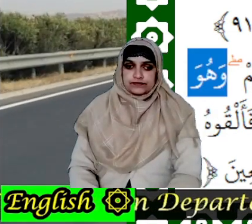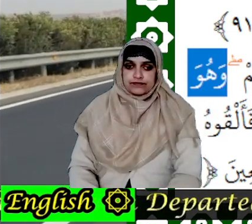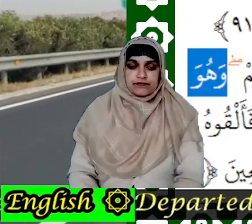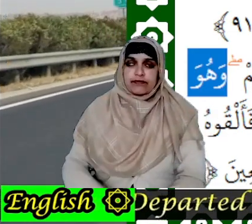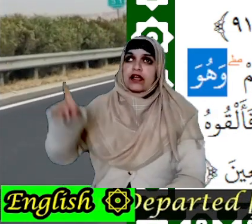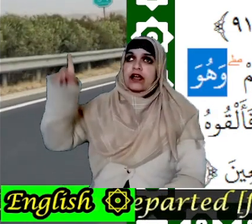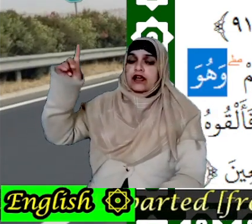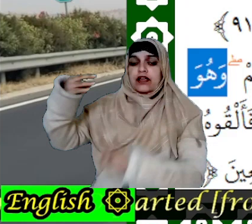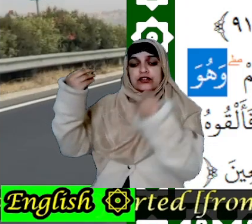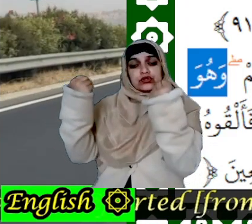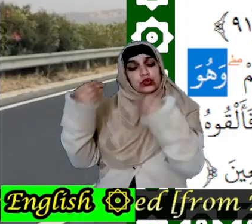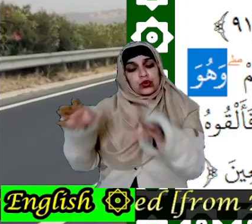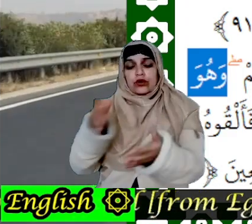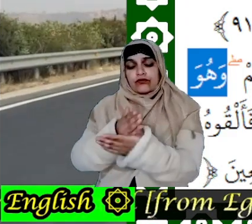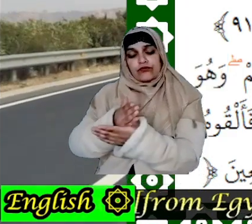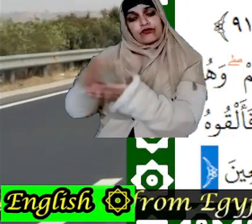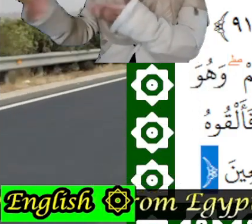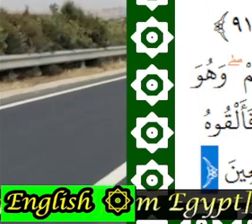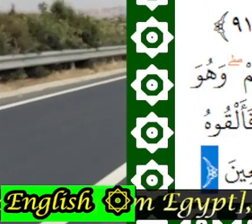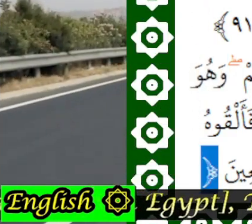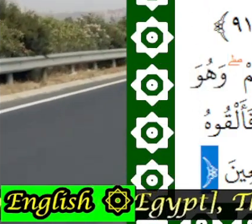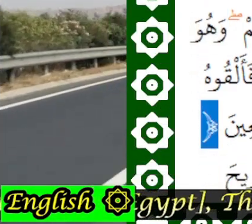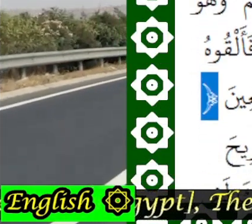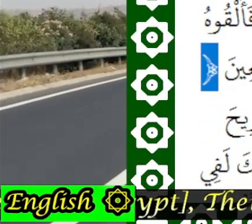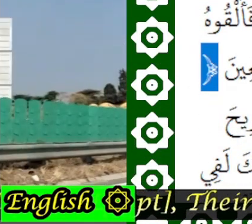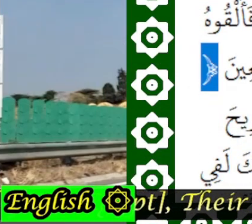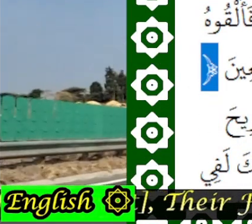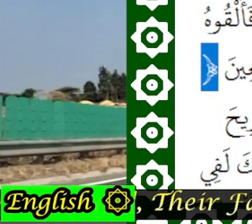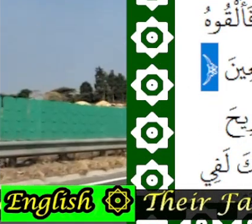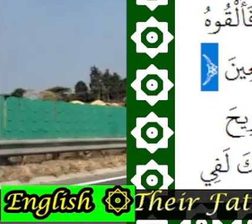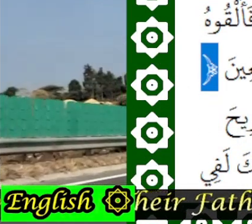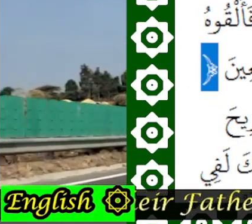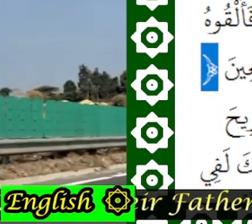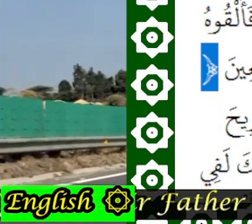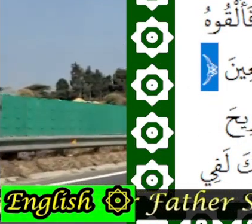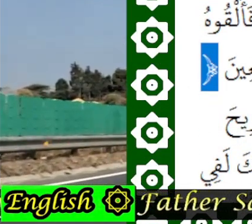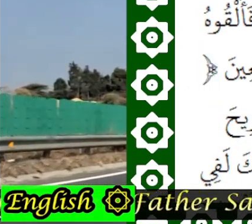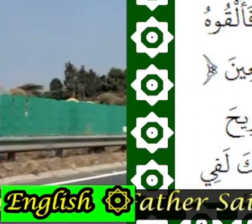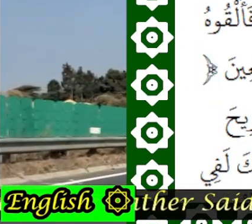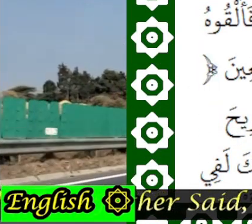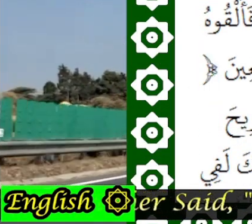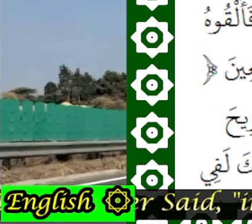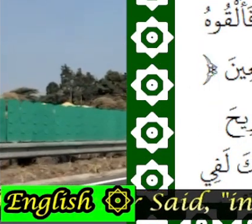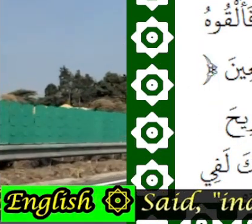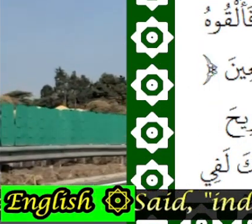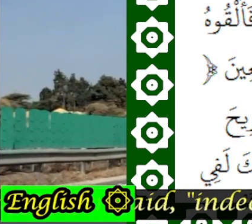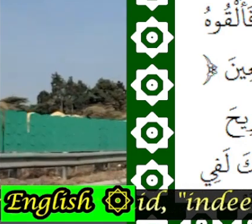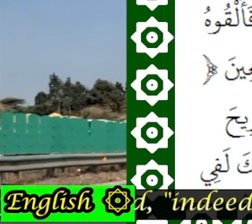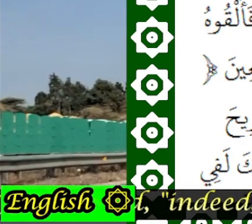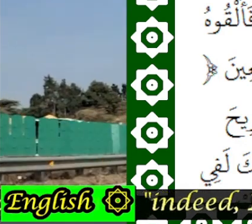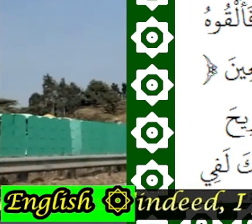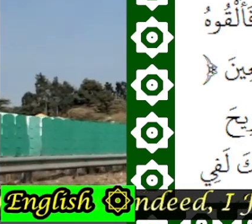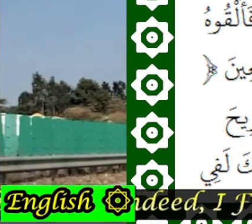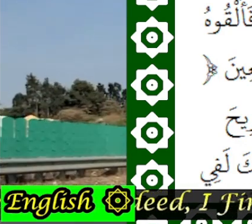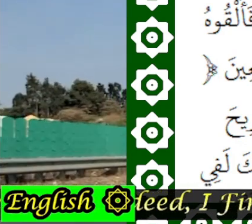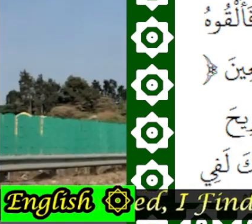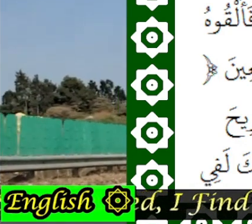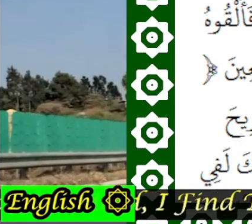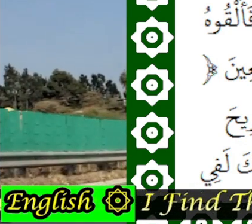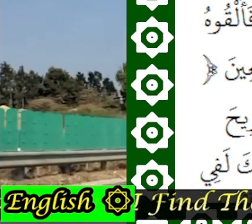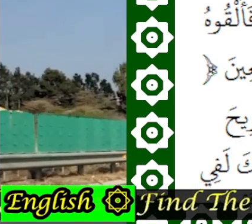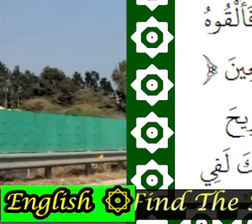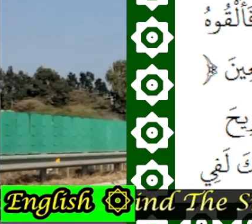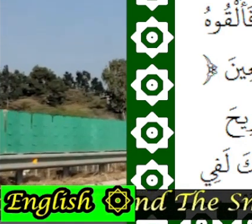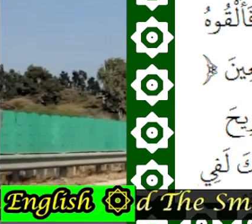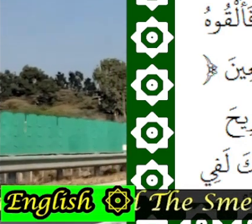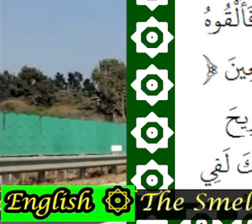نرة طلعنا ما طلوتي دوبا مالجان اذهبوا بقميصي هذا فألقوه